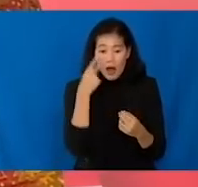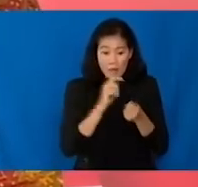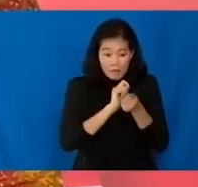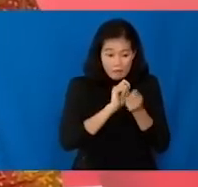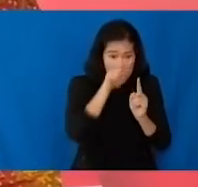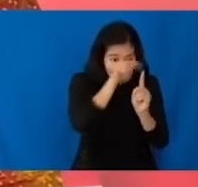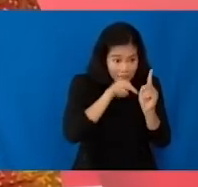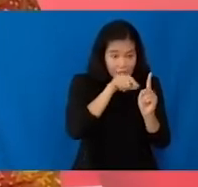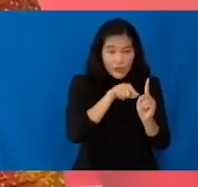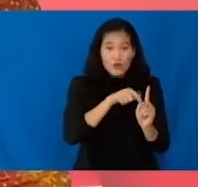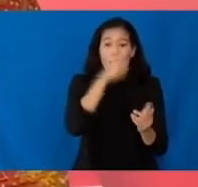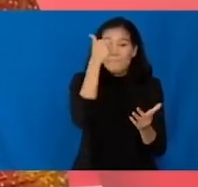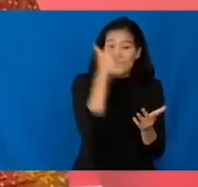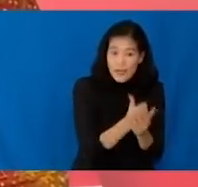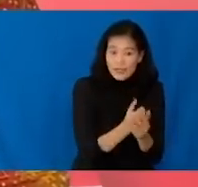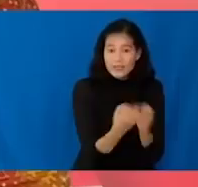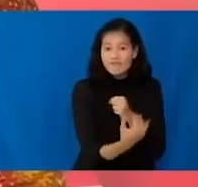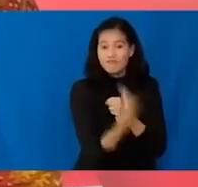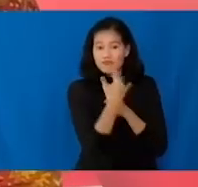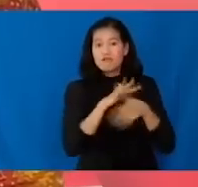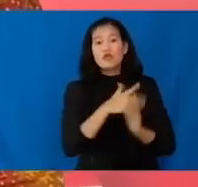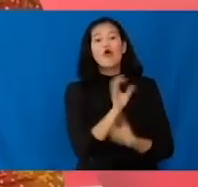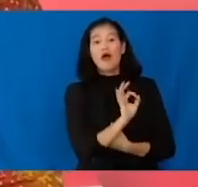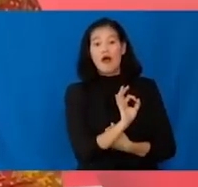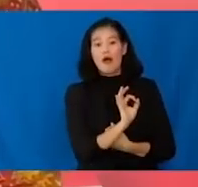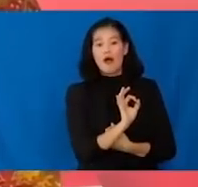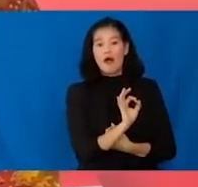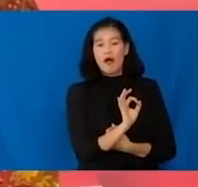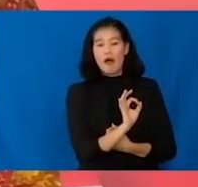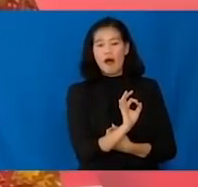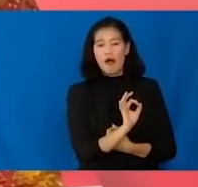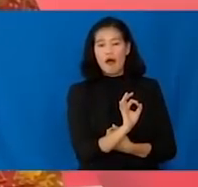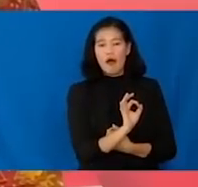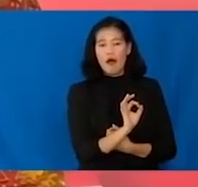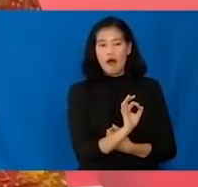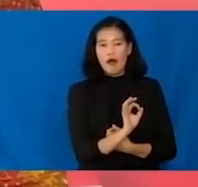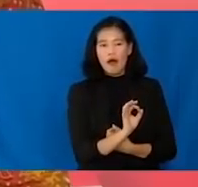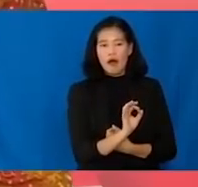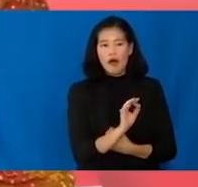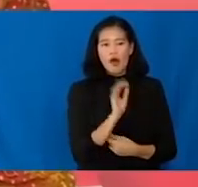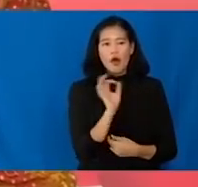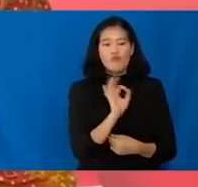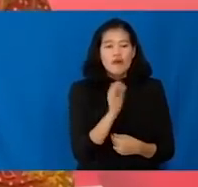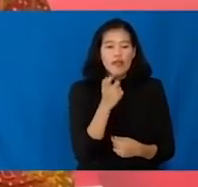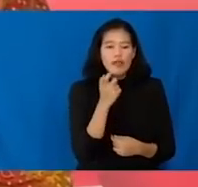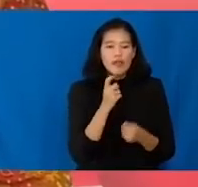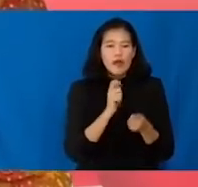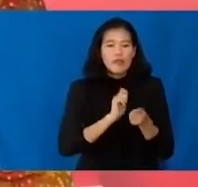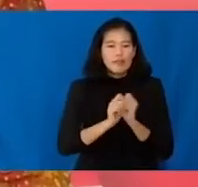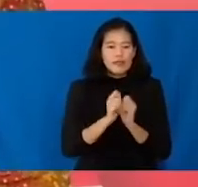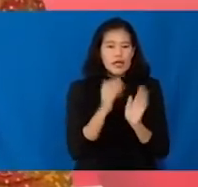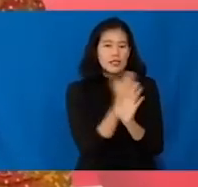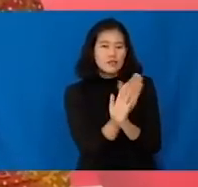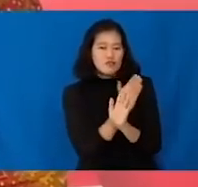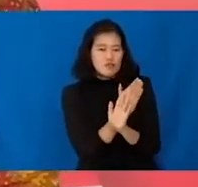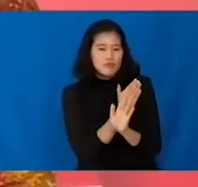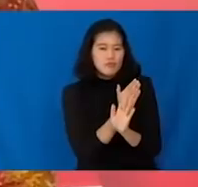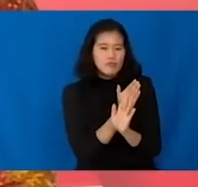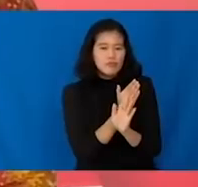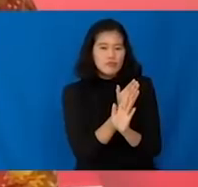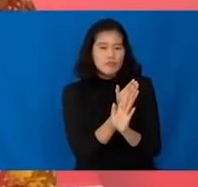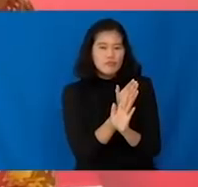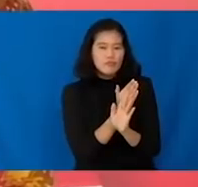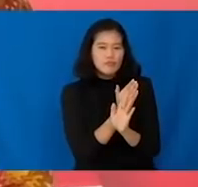itu terinfeksi atau pasti tidak terinfeksi ini bukan pemeriksaan antigen yang kita guna antibodi yang kita gunakan pada